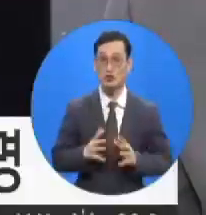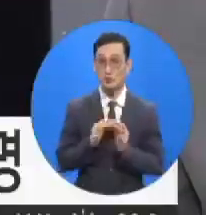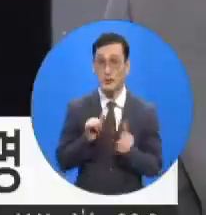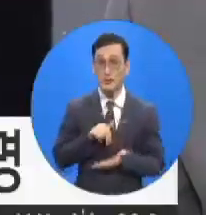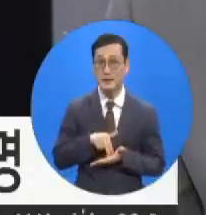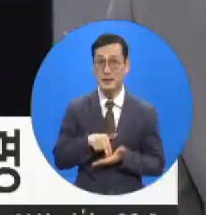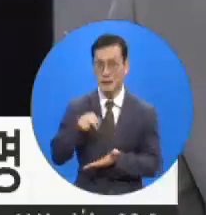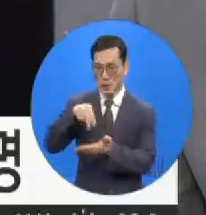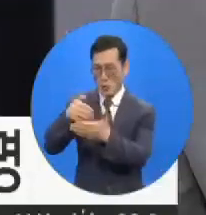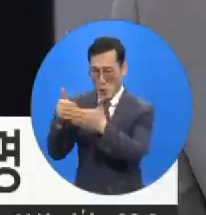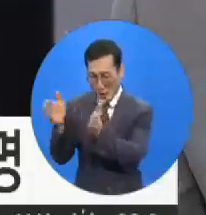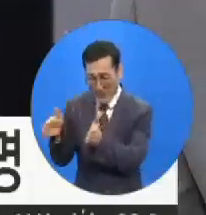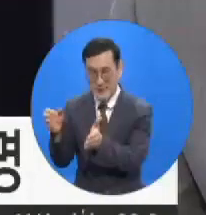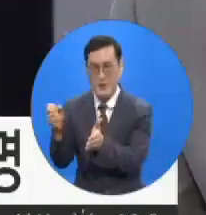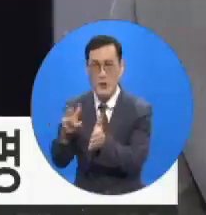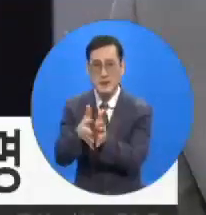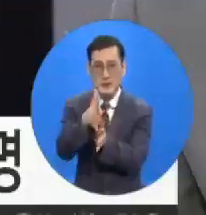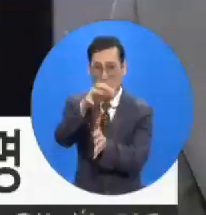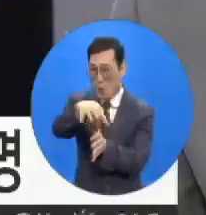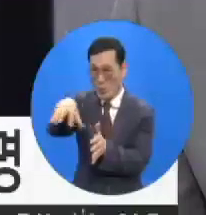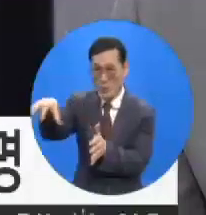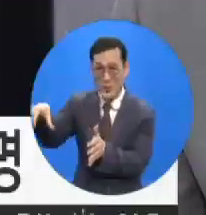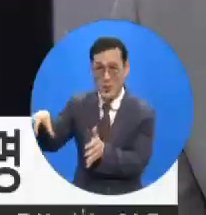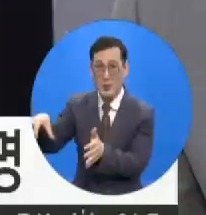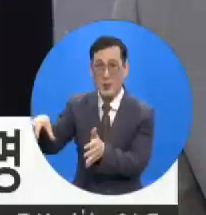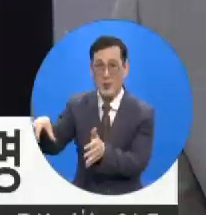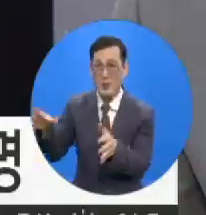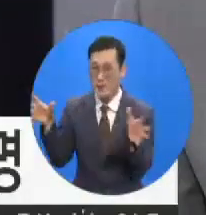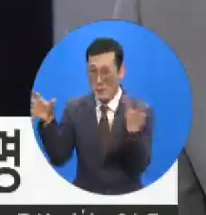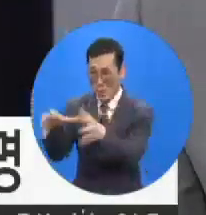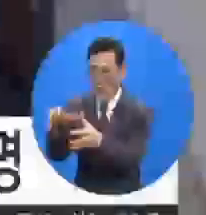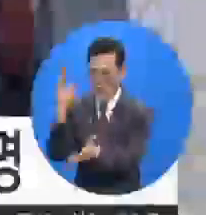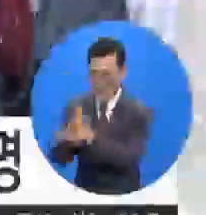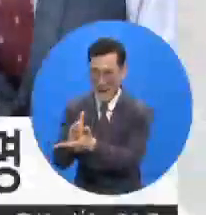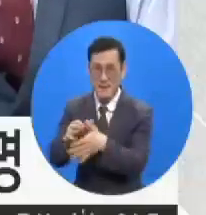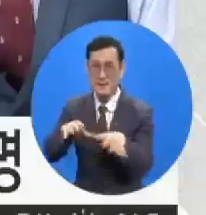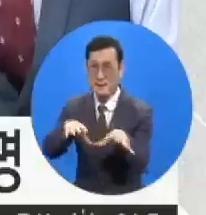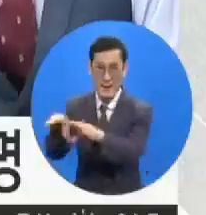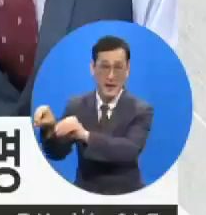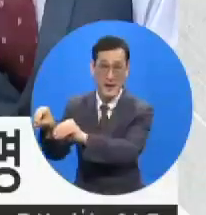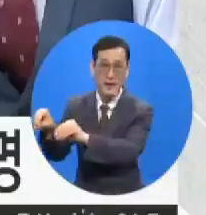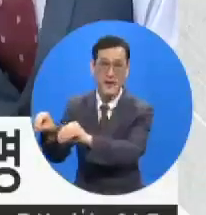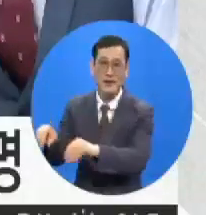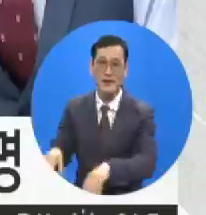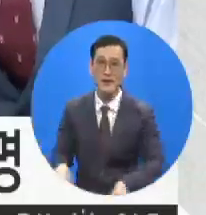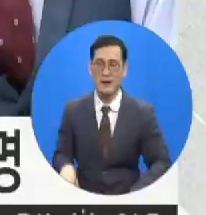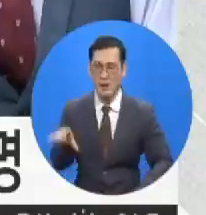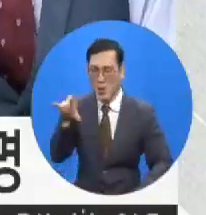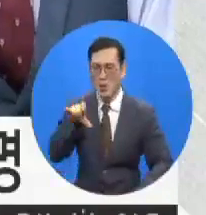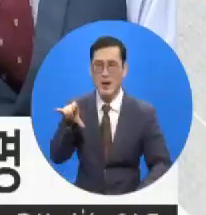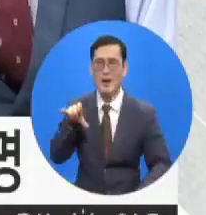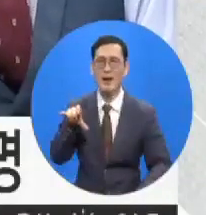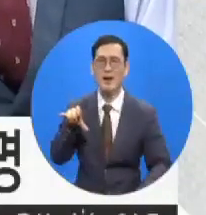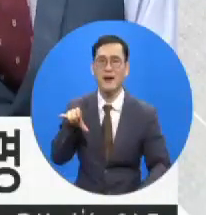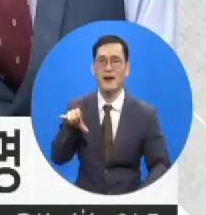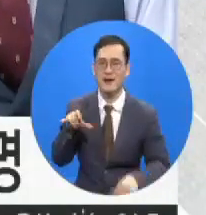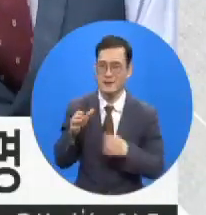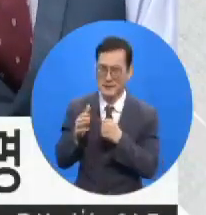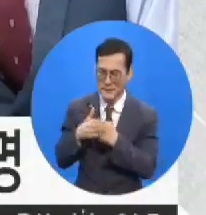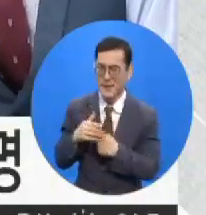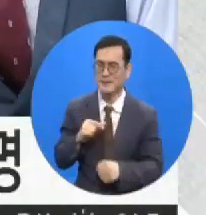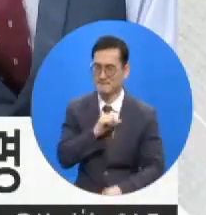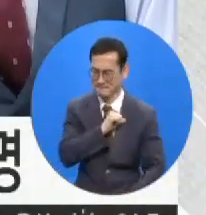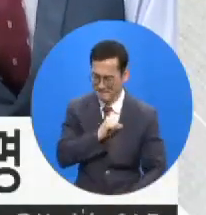입장에서는 도서관이라든지 여러 시설들에 대해서 집합금지 명령이 있어도 코로나19 위기를 극복하기 위한 과정이니만큼